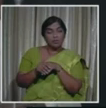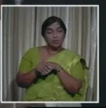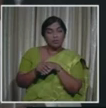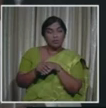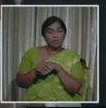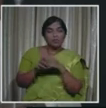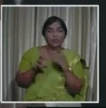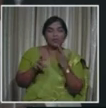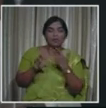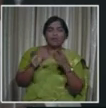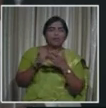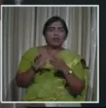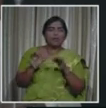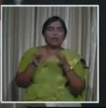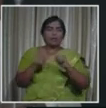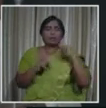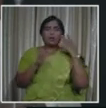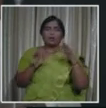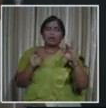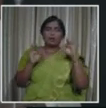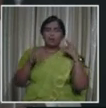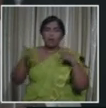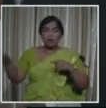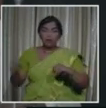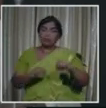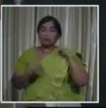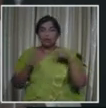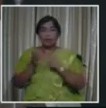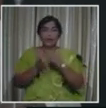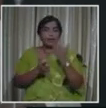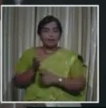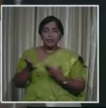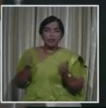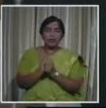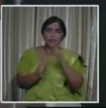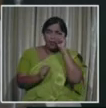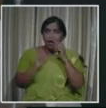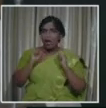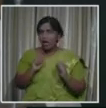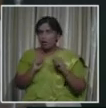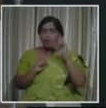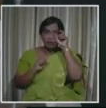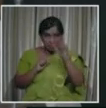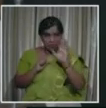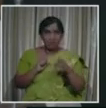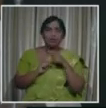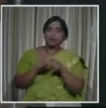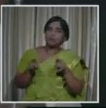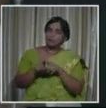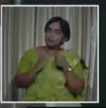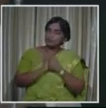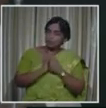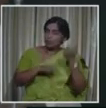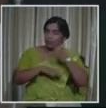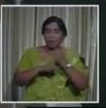උදාසීන වී වාර්තාවක් තියෙන කියලා කියනවා අරවල ශක්තිමත් වී වාර්තා එනවා මේ පිළිබඳව අපි හොයන්න ඕනේ කොහොමද මේක වෙන්නේ කියන එක පිළිබඳව ඒ නිසා ගරු